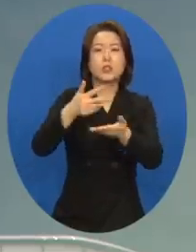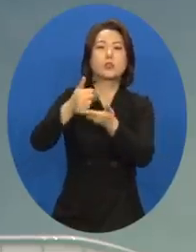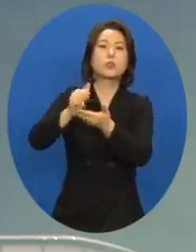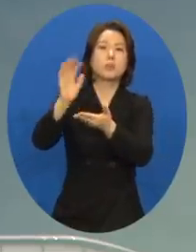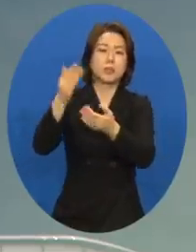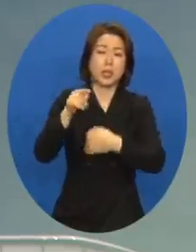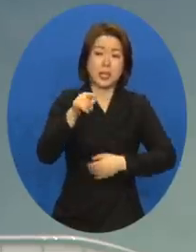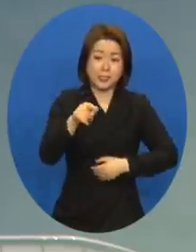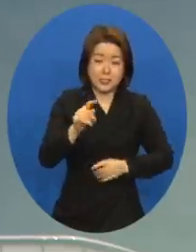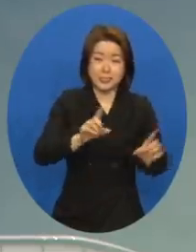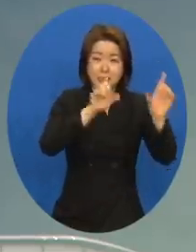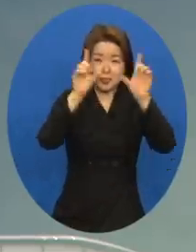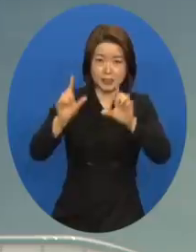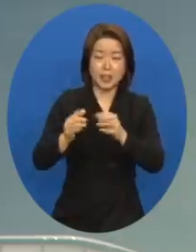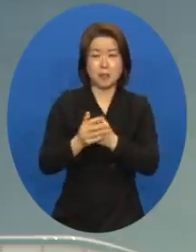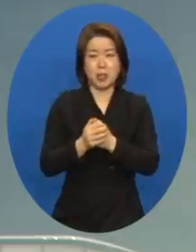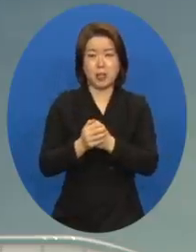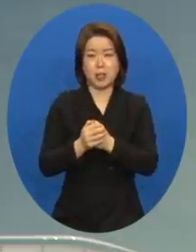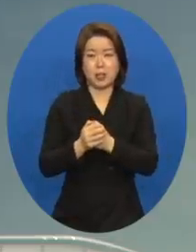바로 그 삶의